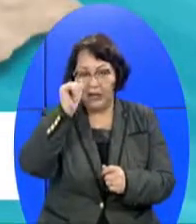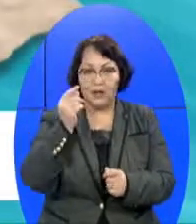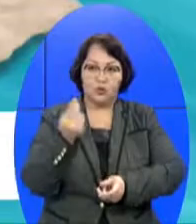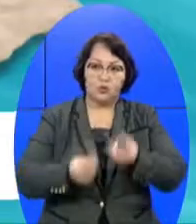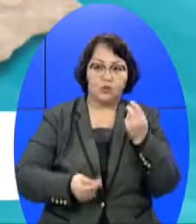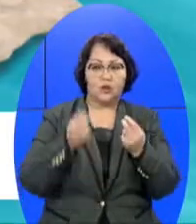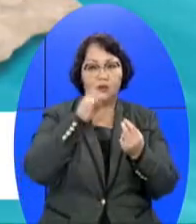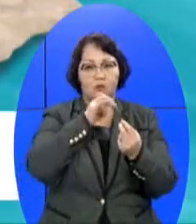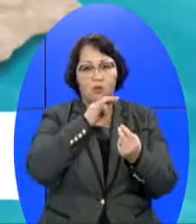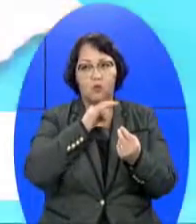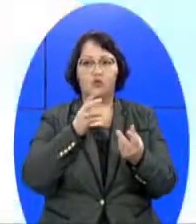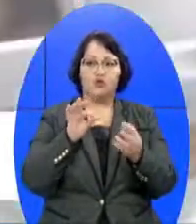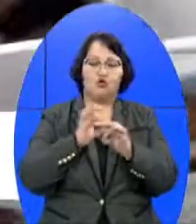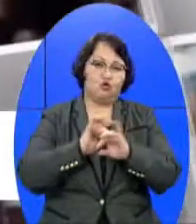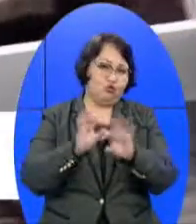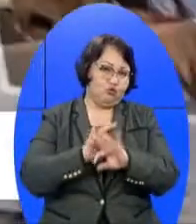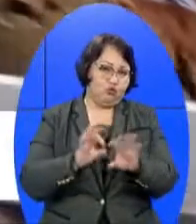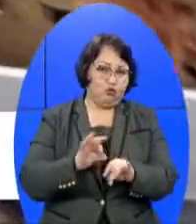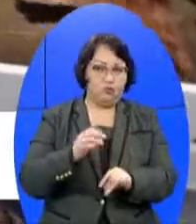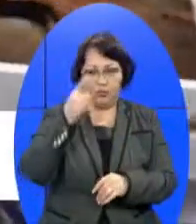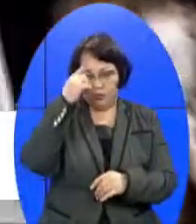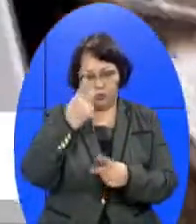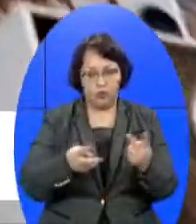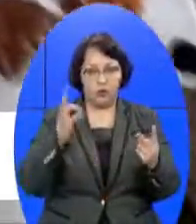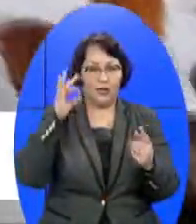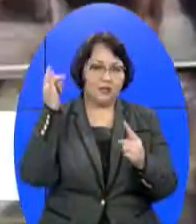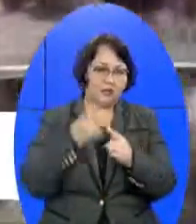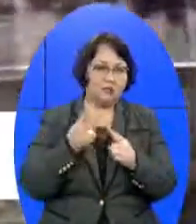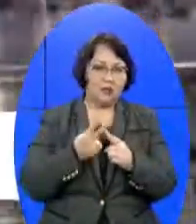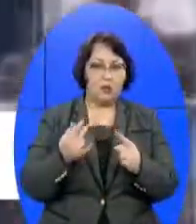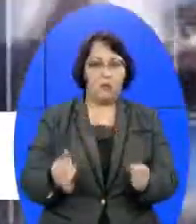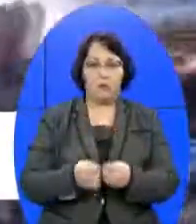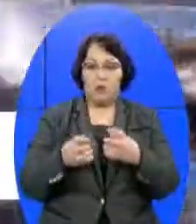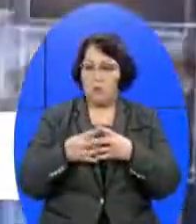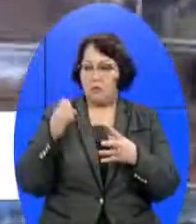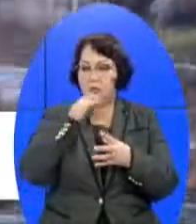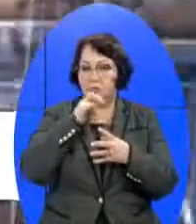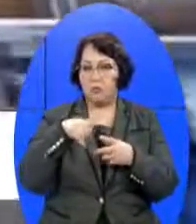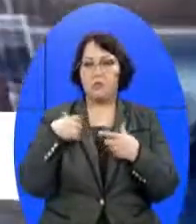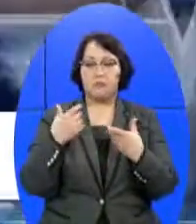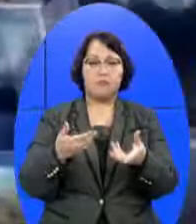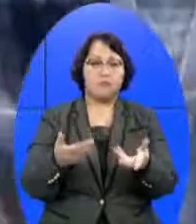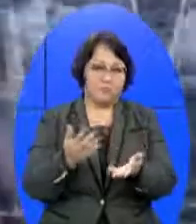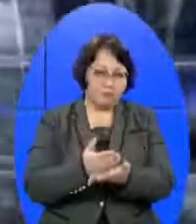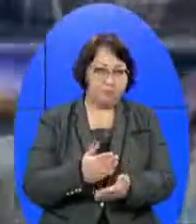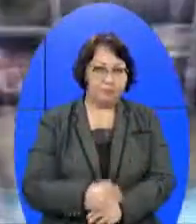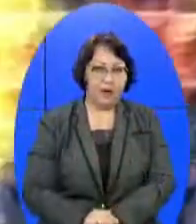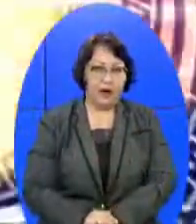контентуудыг Монголын үндэсний олон нийтийн радио телевизийн уран бүтээлчид үзэгчдийн хүртэл болгож байна.